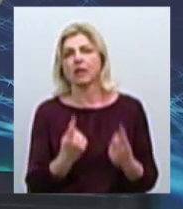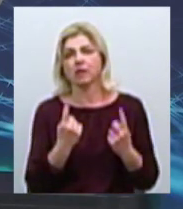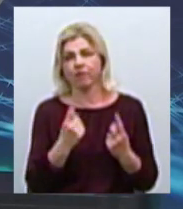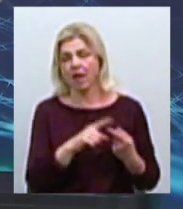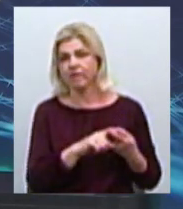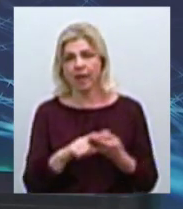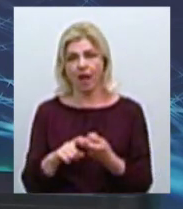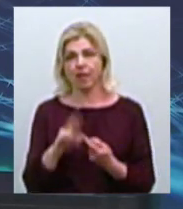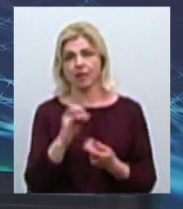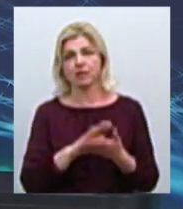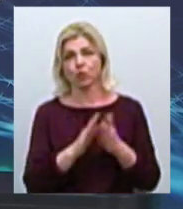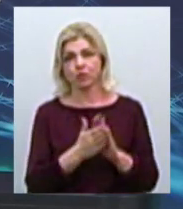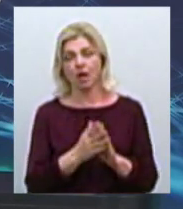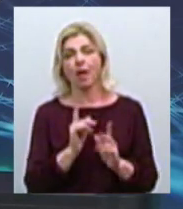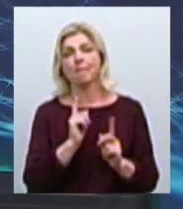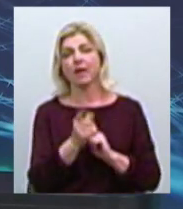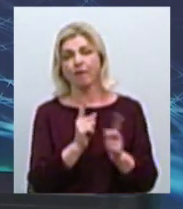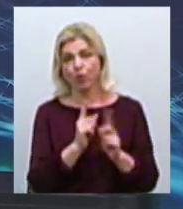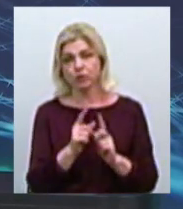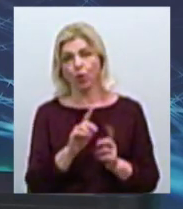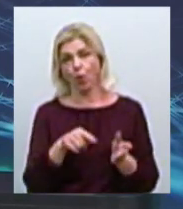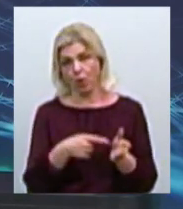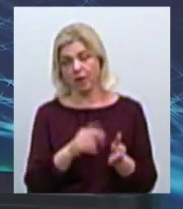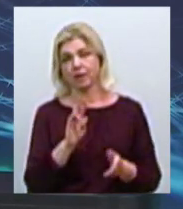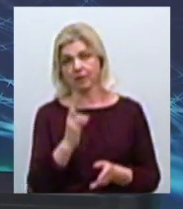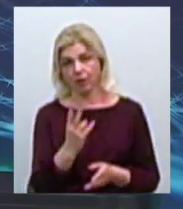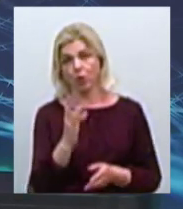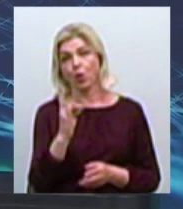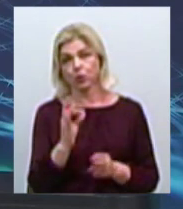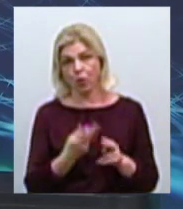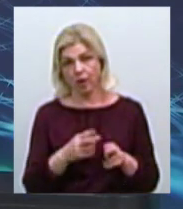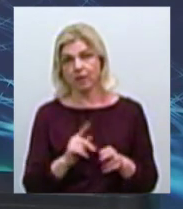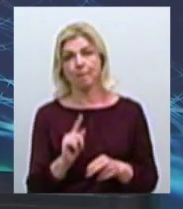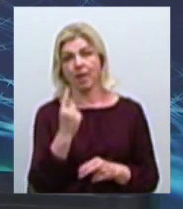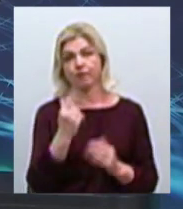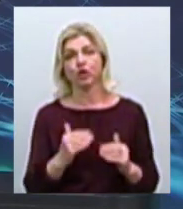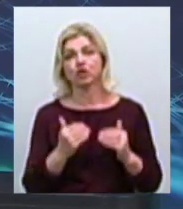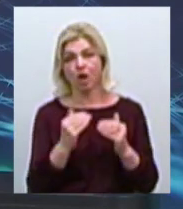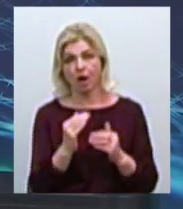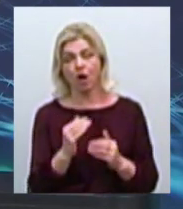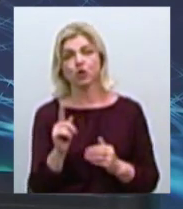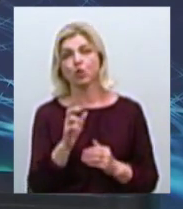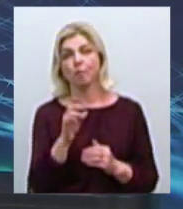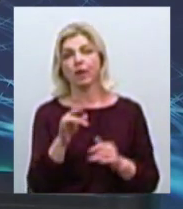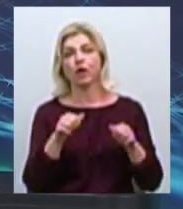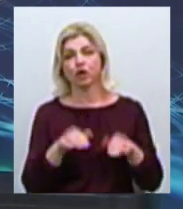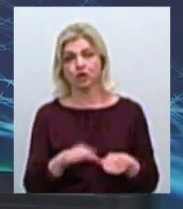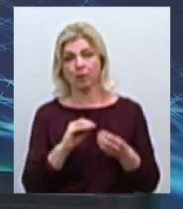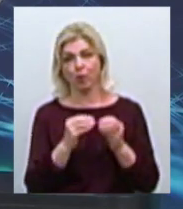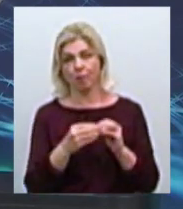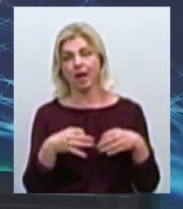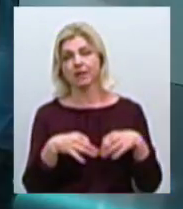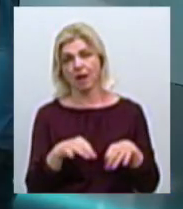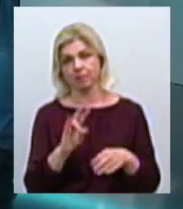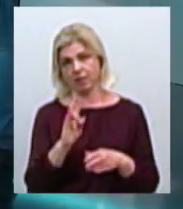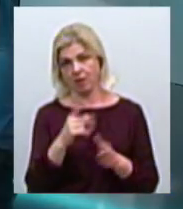состояние перевозок в місті Николаєві, але це перший шаг к тому, чтобы решить проблему транспортную в городе